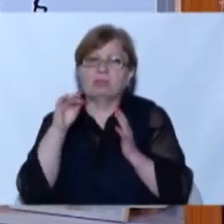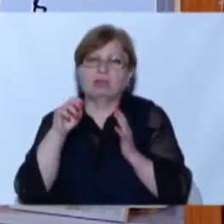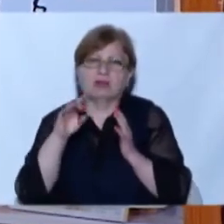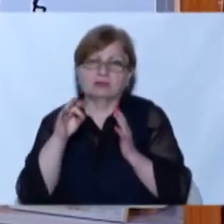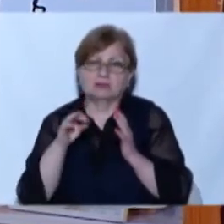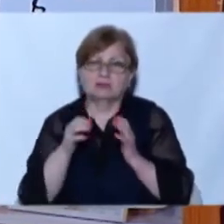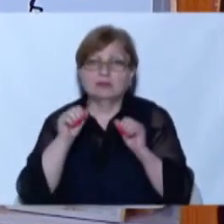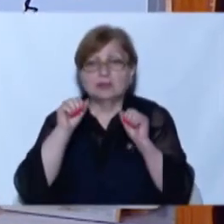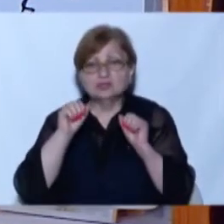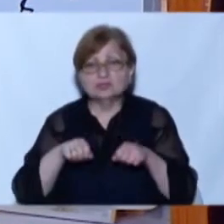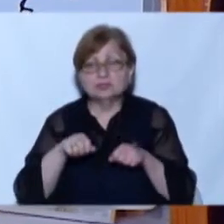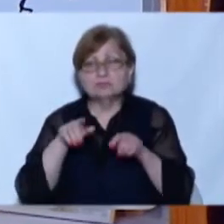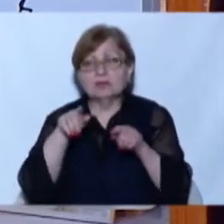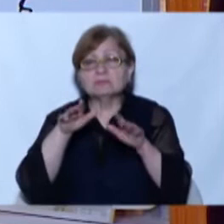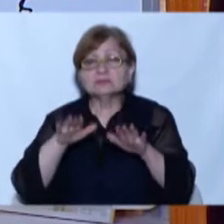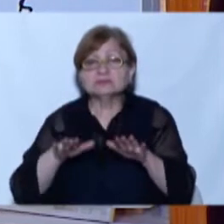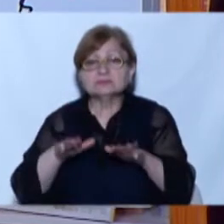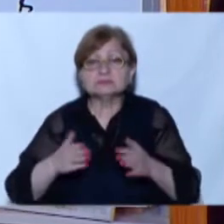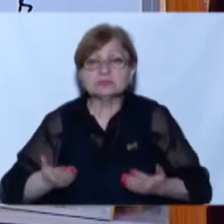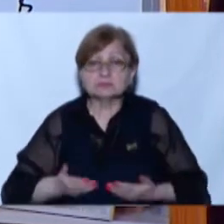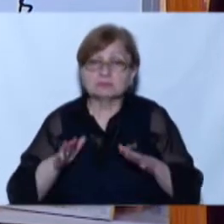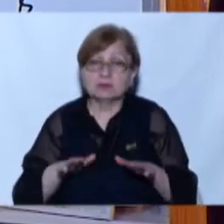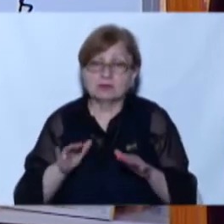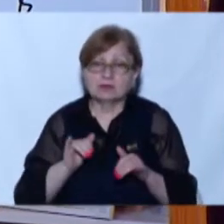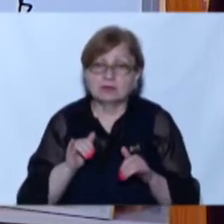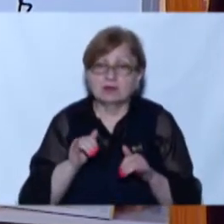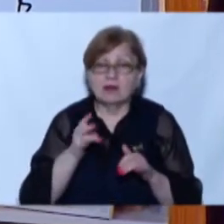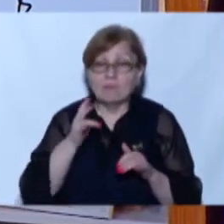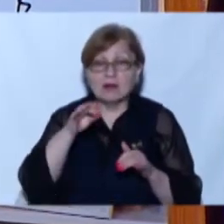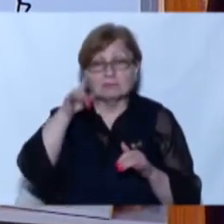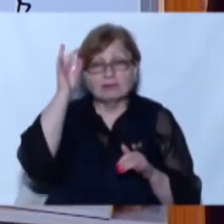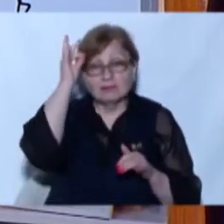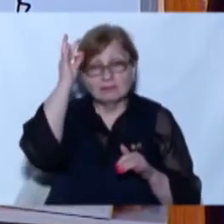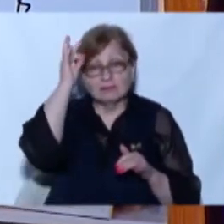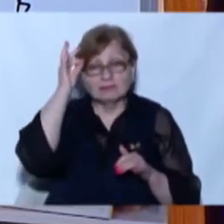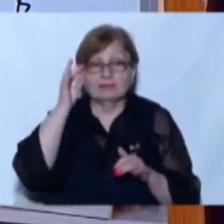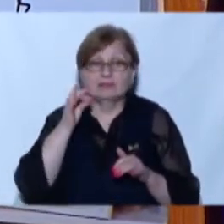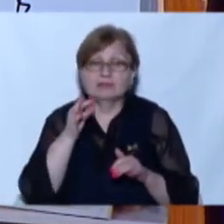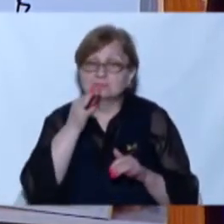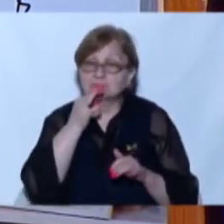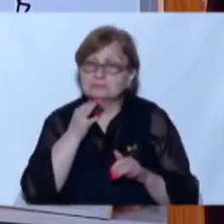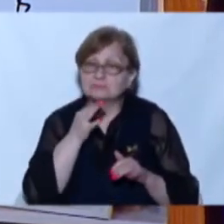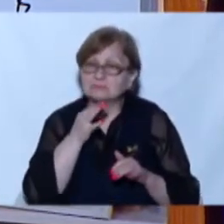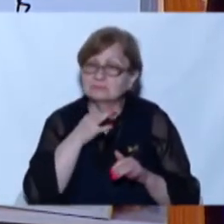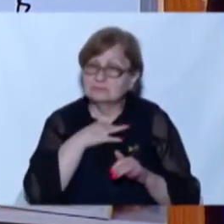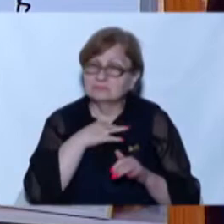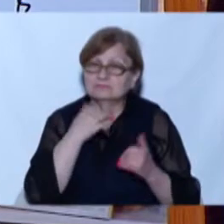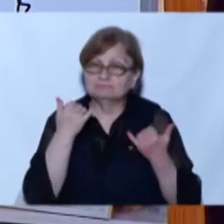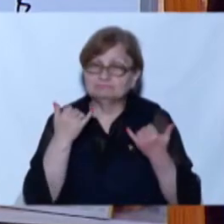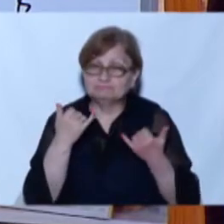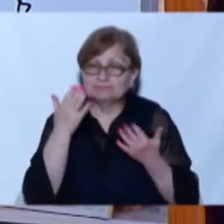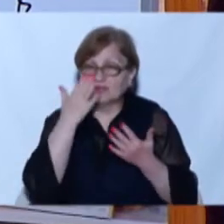Შეიძლება დევების საცხოვრებელი ადგილების შესახებ, მაგრამ გაიხსენეთ, გითხარით, რომ ჩვენი